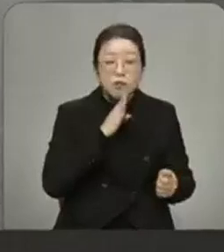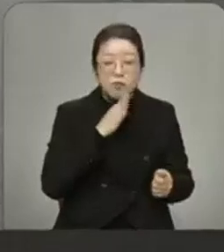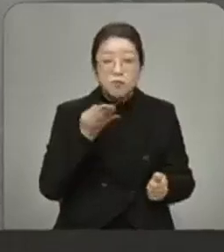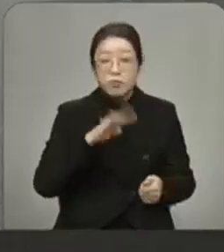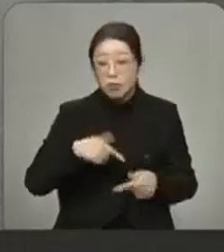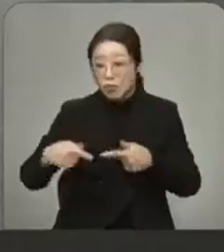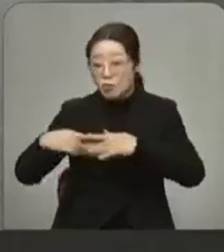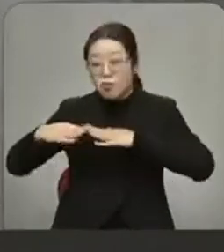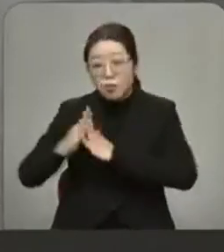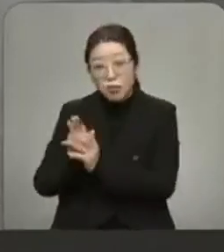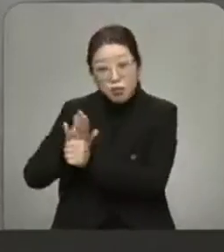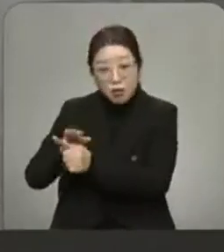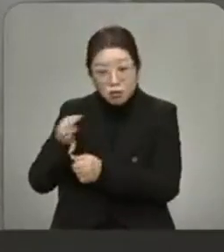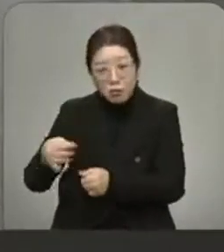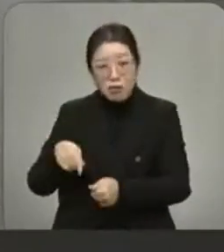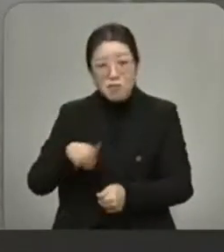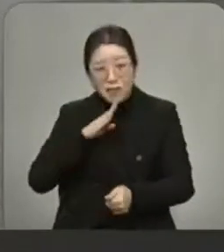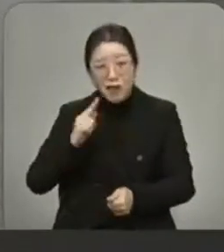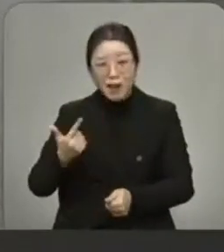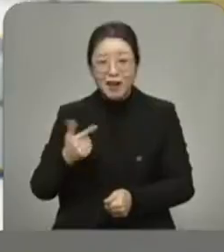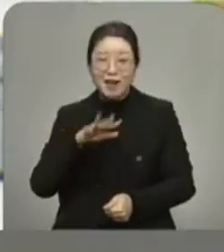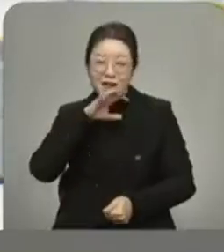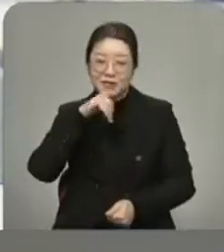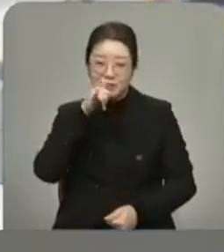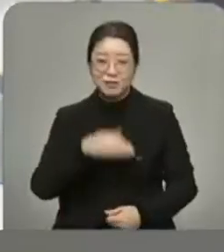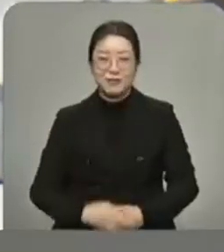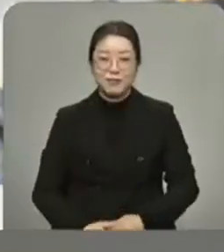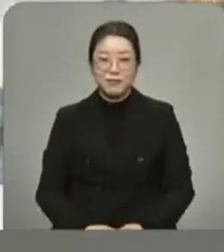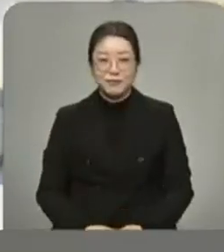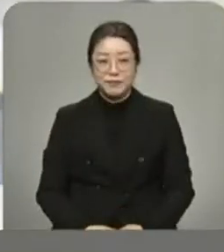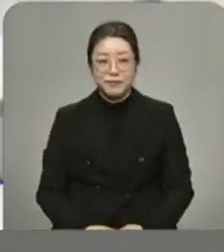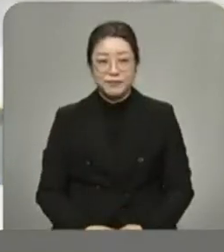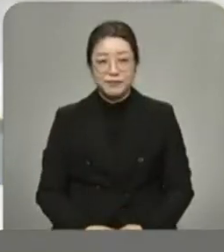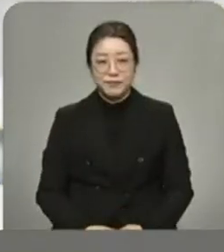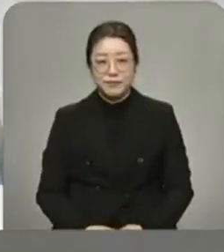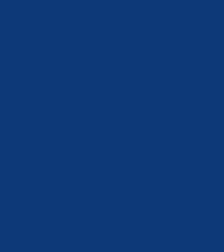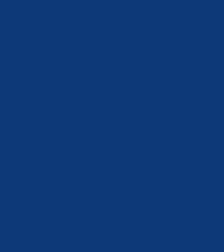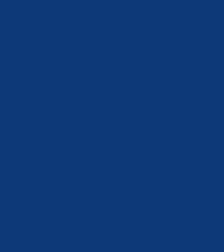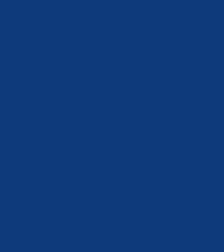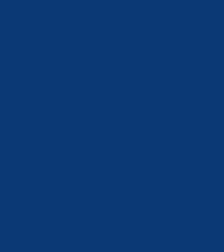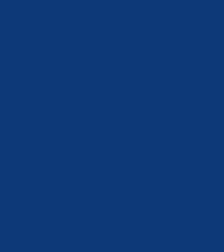전락했다는 비판마저 나오고 있습니다 KBS 뉴스 김보람입니다